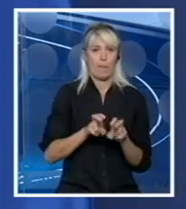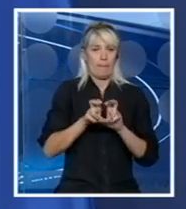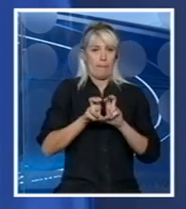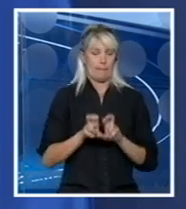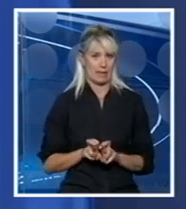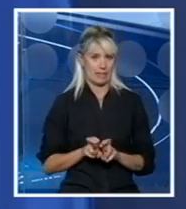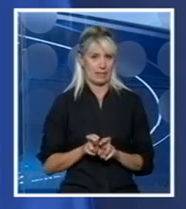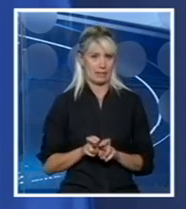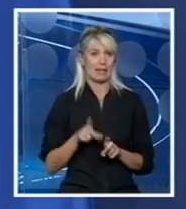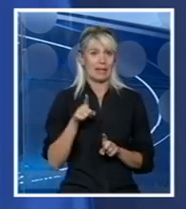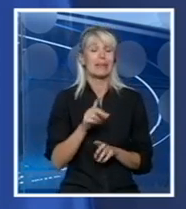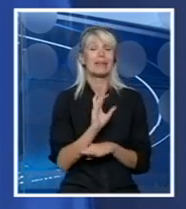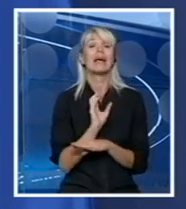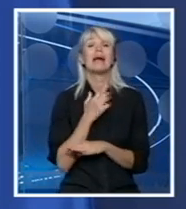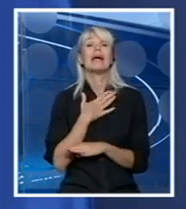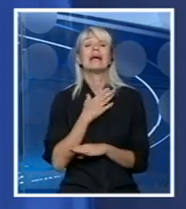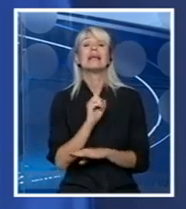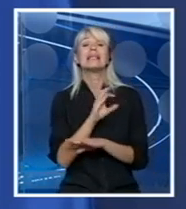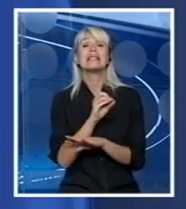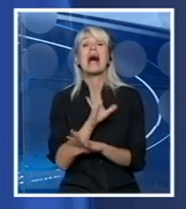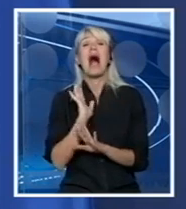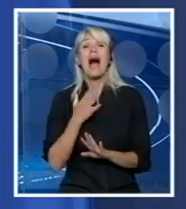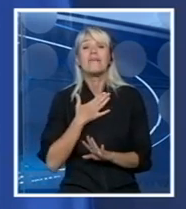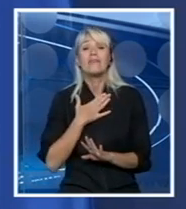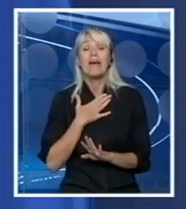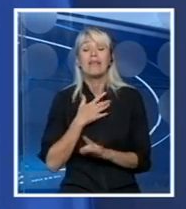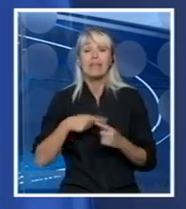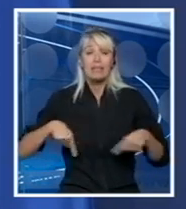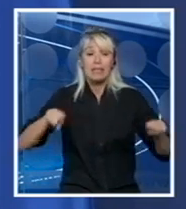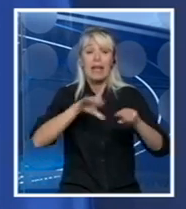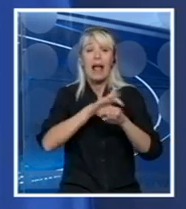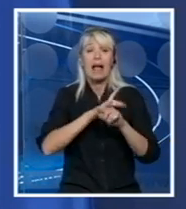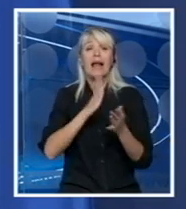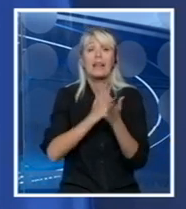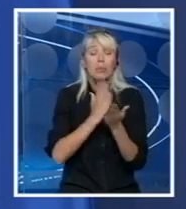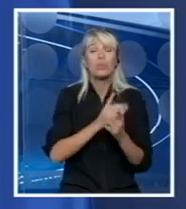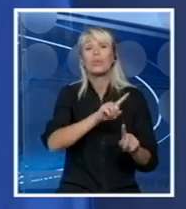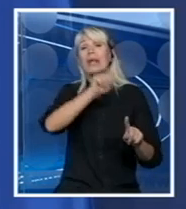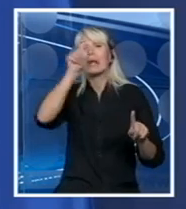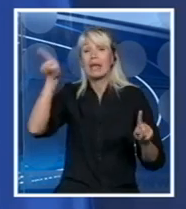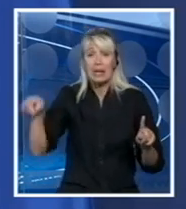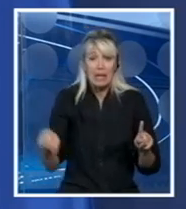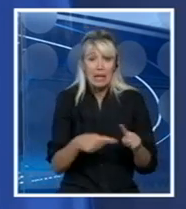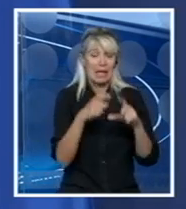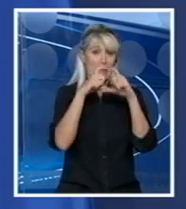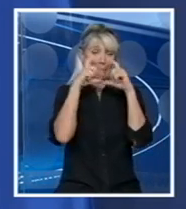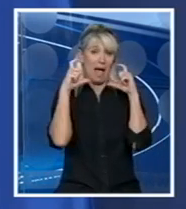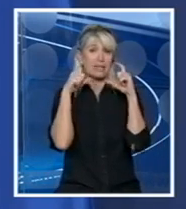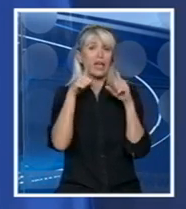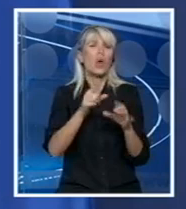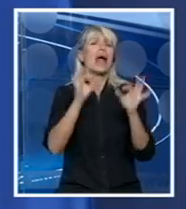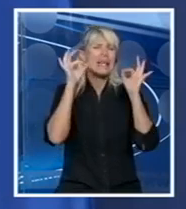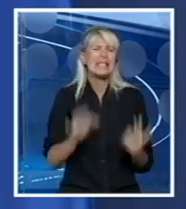preporučujemo da se nosi maska neprekidno. Jer je to najbezbednije, apsolutno najbezbednije.